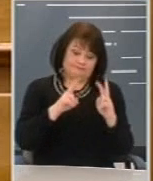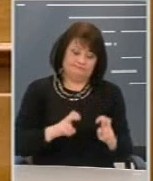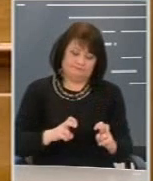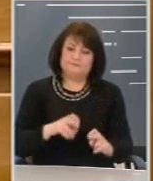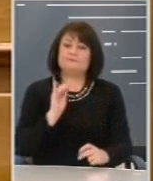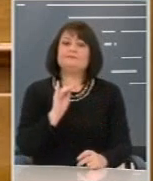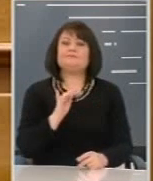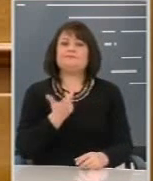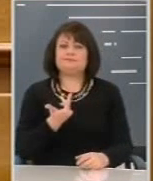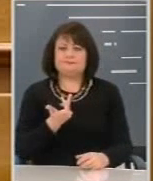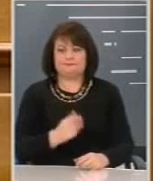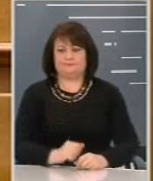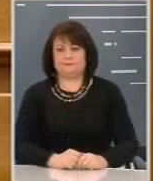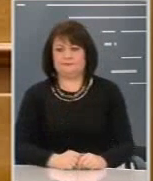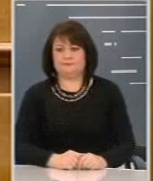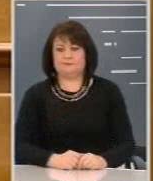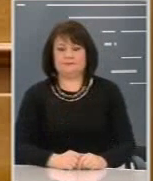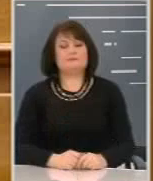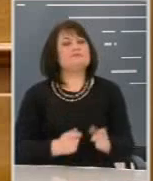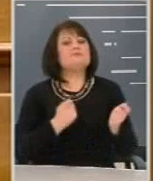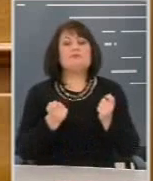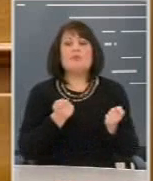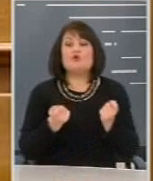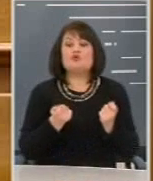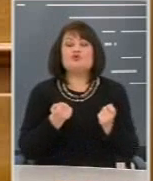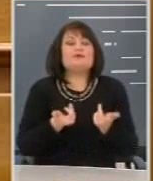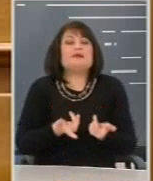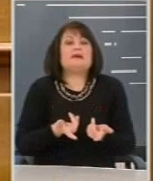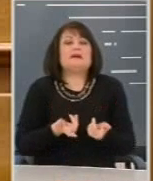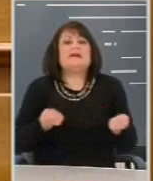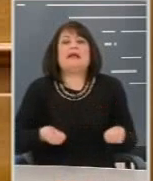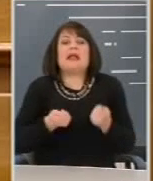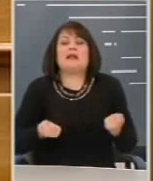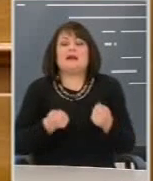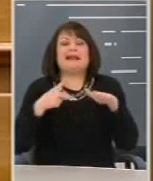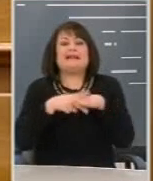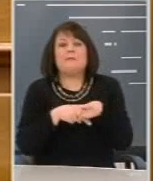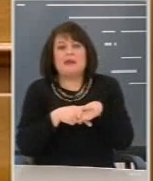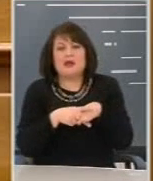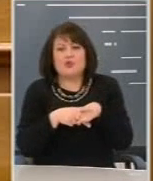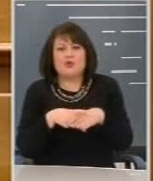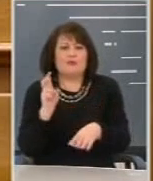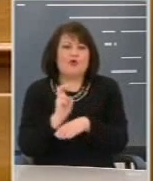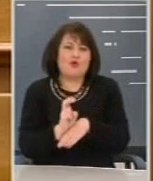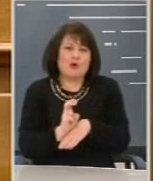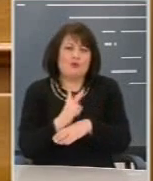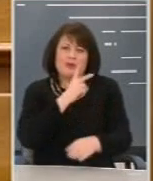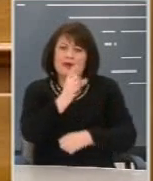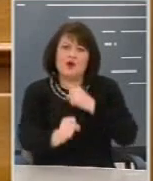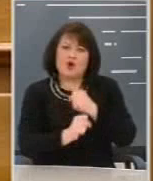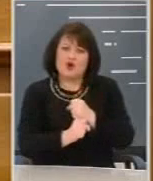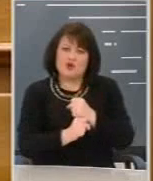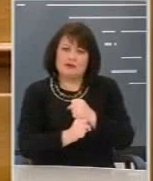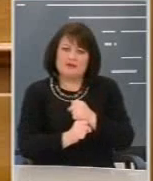ήταν: σύμφωνα με τους κανόνες συνετής οικονομικής διαχείρισης, η φυσική μεταφορά και διατήρηση στο ταμείο υπολείπου για 2 συνεχόμενα έτη στο επίπεδο